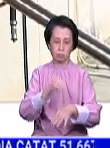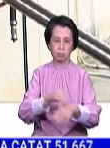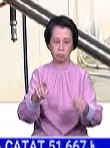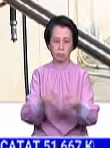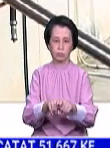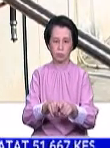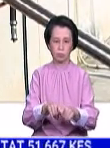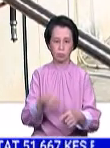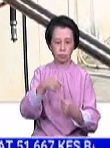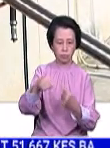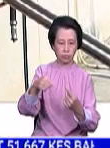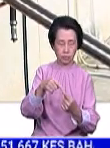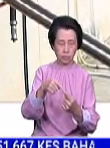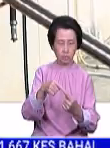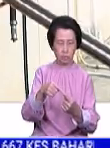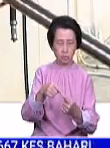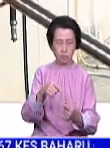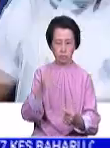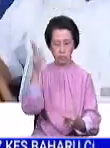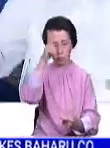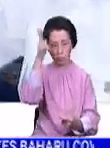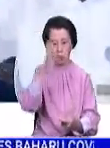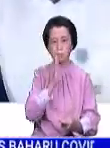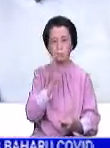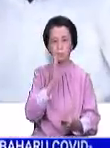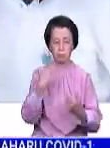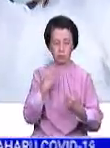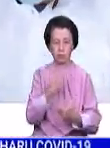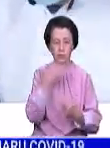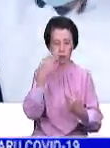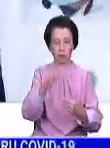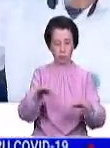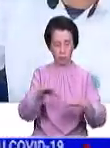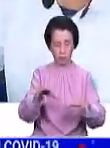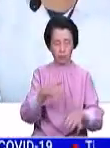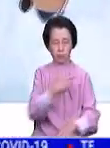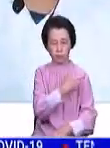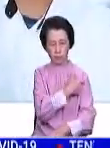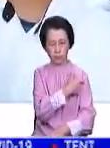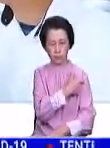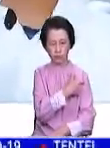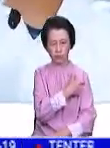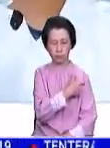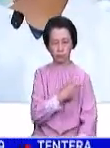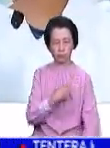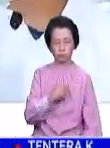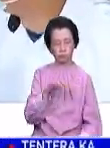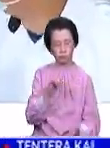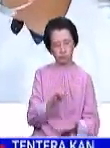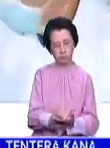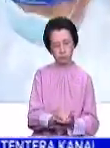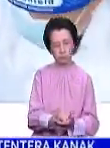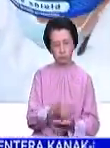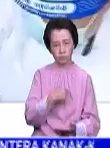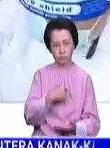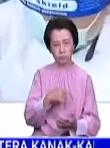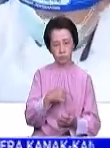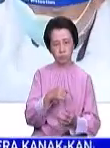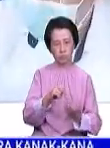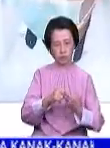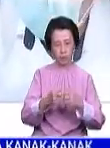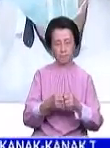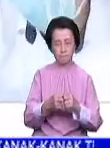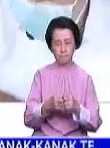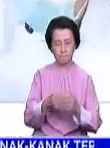pada masa tu juga bila kerajaan pada kita digalakkan untuk vaksin, jadi kami fikir, kami dalam dilema sebenarnya,